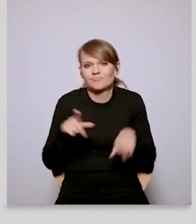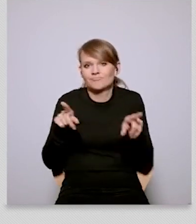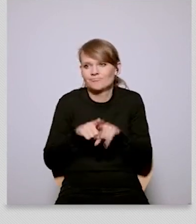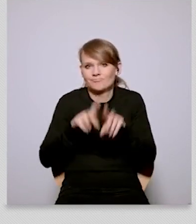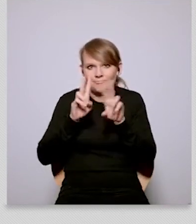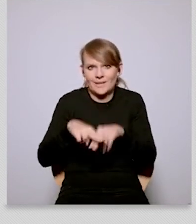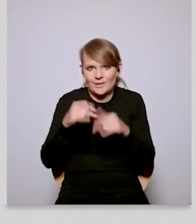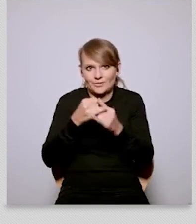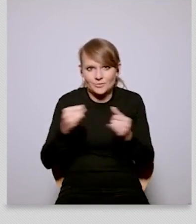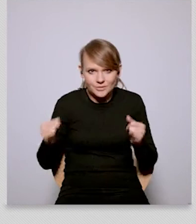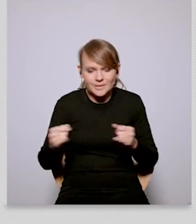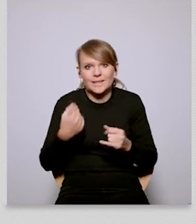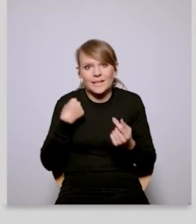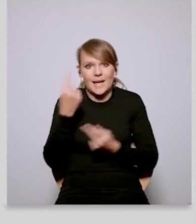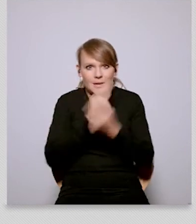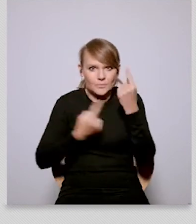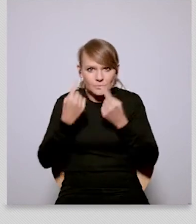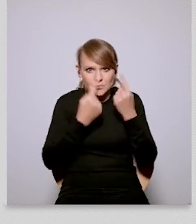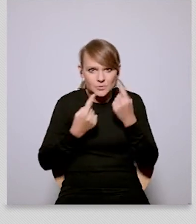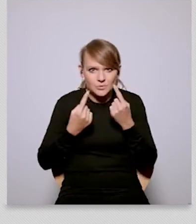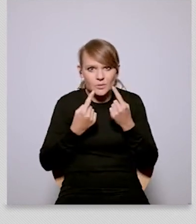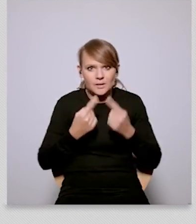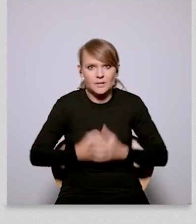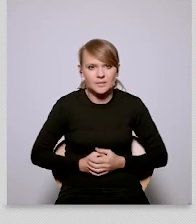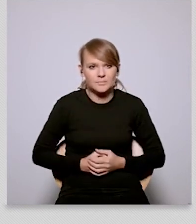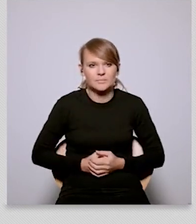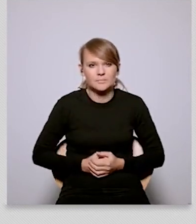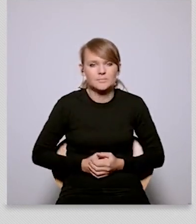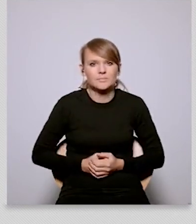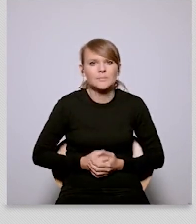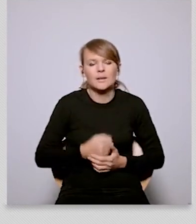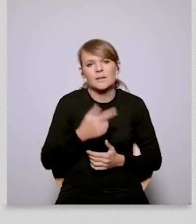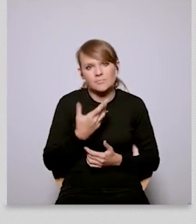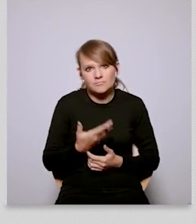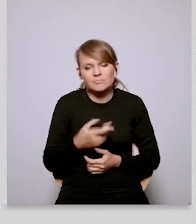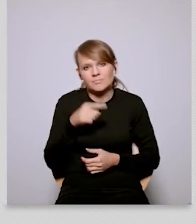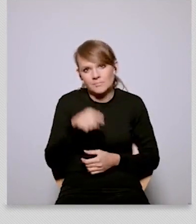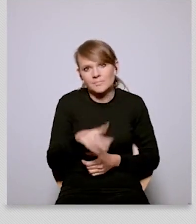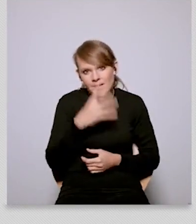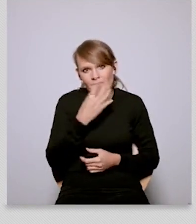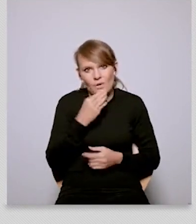gracze i myślę że to trzeba podkreślać że taka jest logika